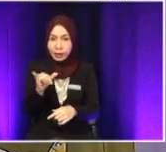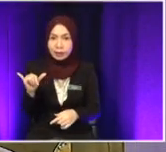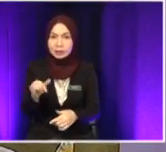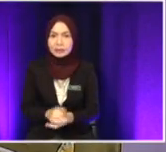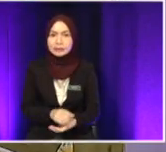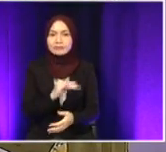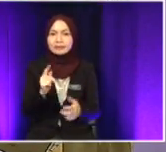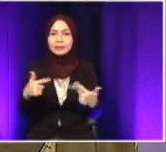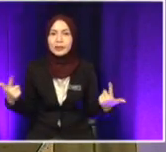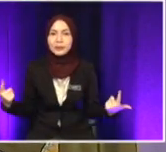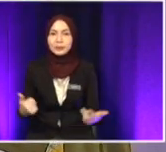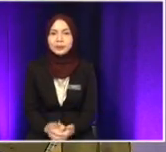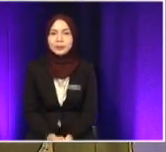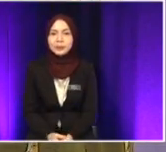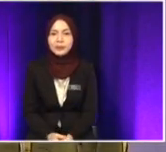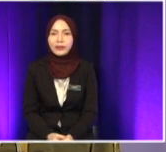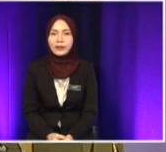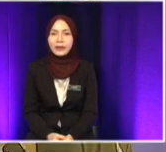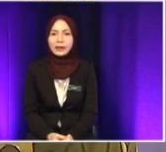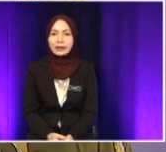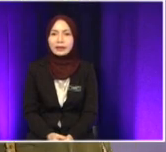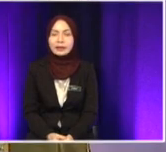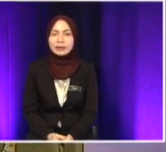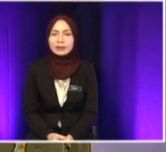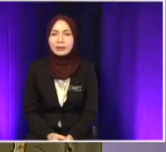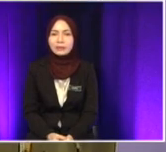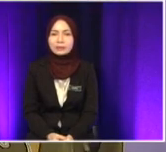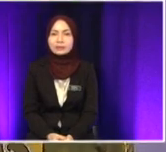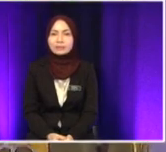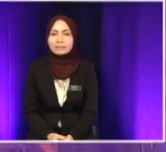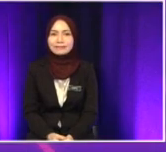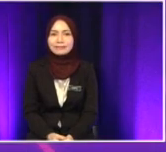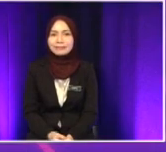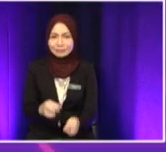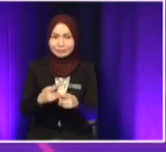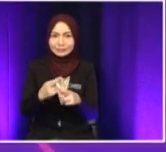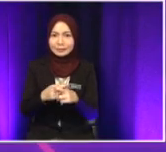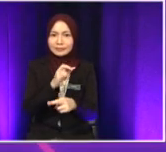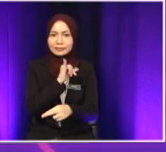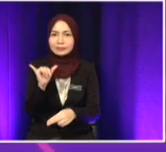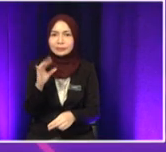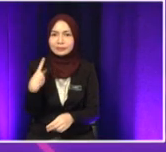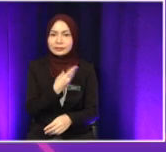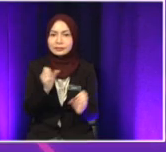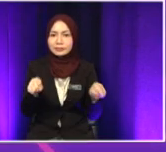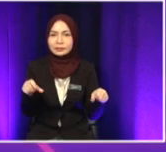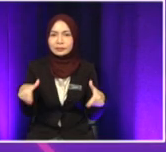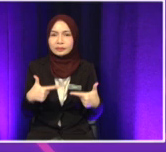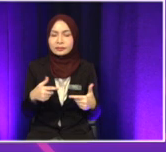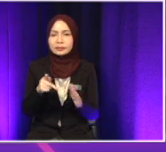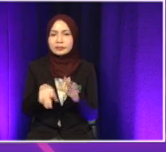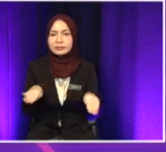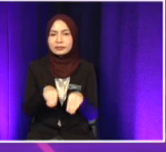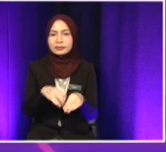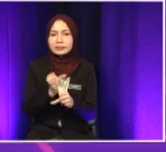dia bagus kesimpulannya Iman Oke kesimpulannya Kita boleh melaksanakan berbagai bentuk program